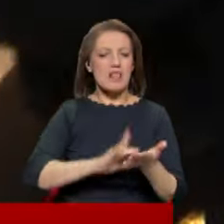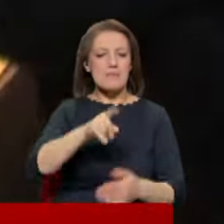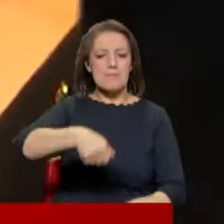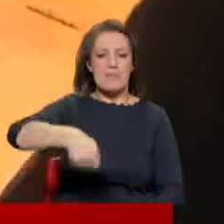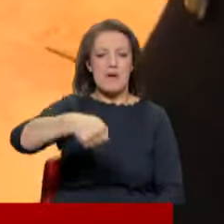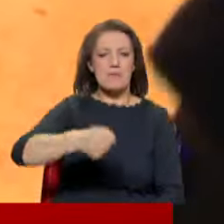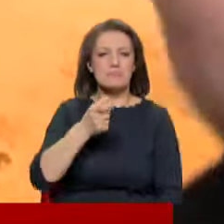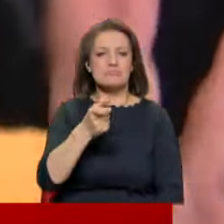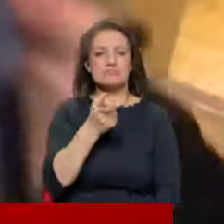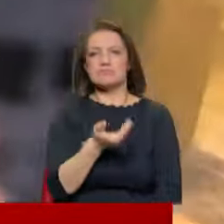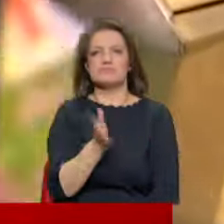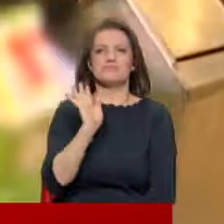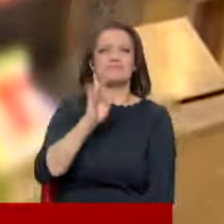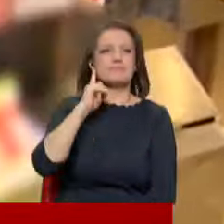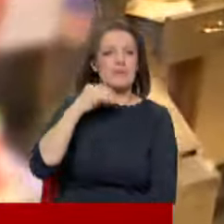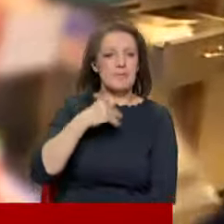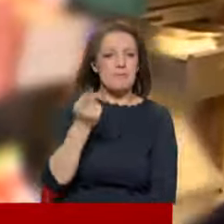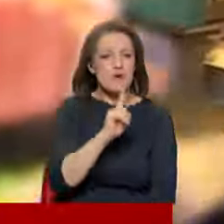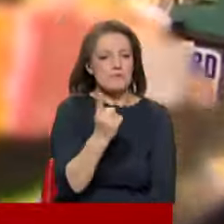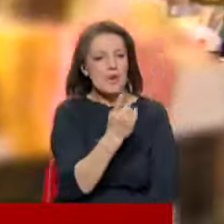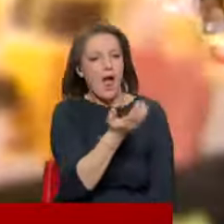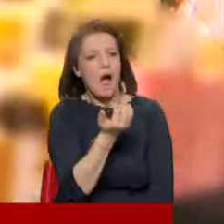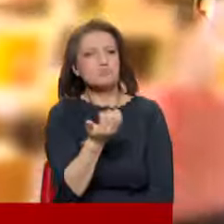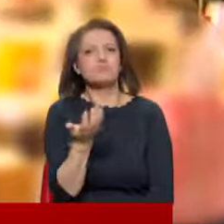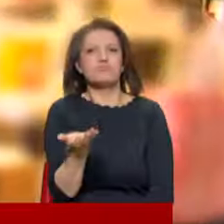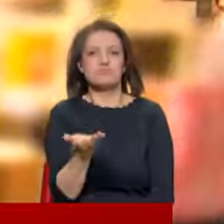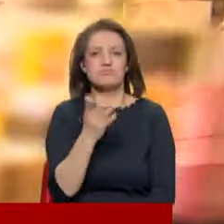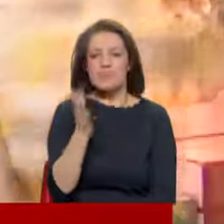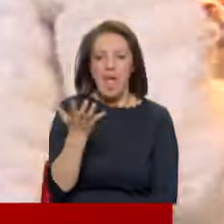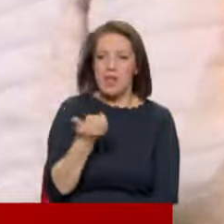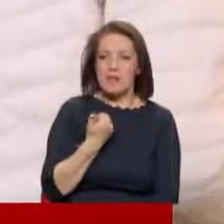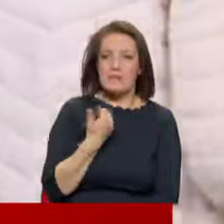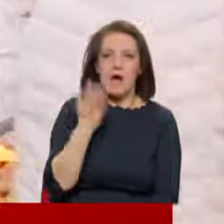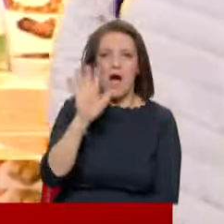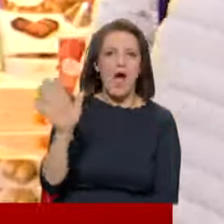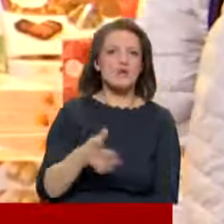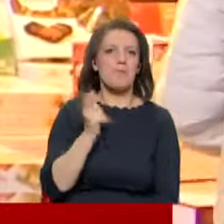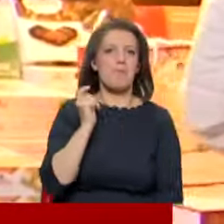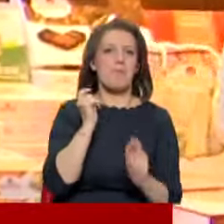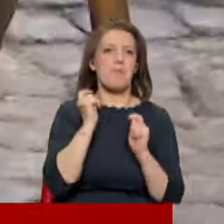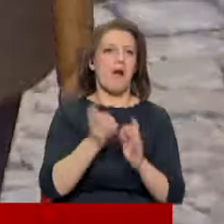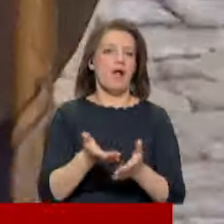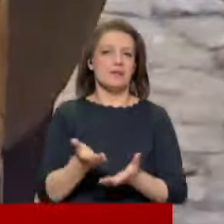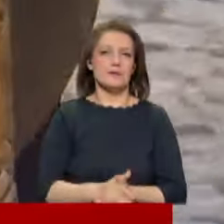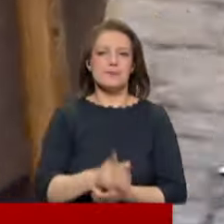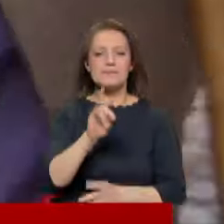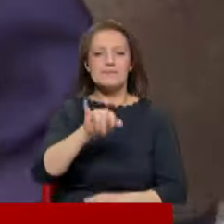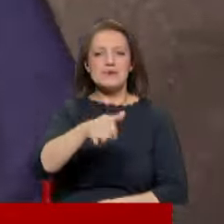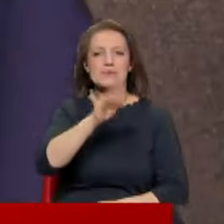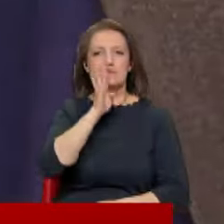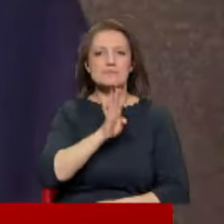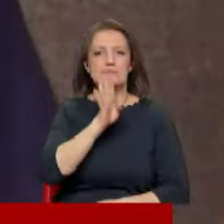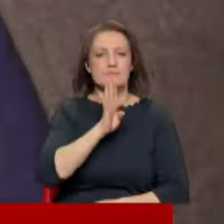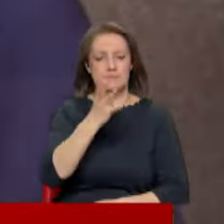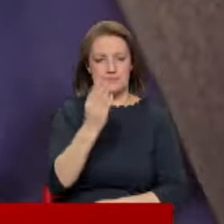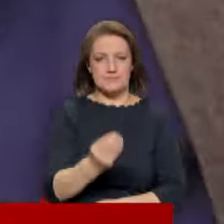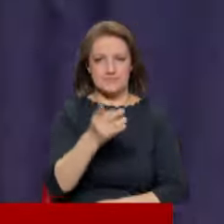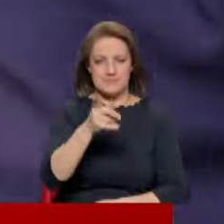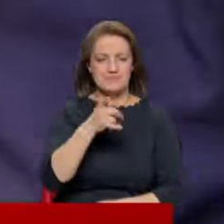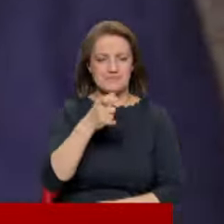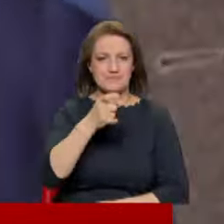paket kahveyle gidiyor. Sanki başka evet. Bir şey almıyor. Başka ne alalım? Her şeyi... Bağlı. Kilosu 400 lira olan kahve